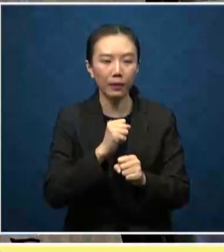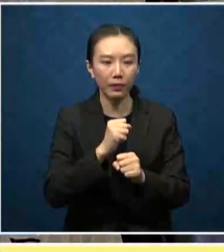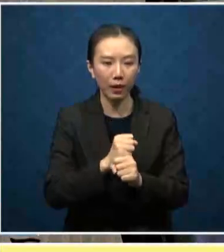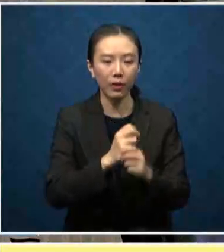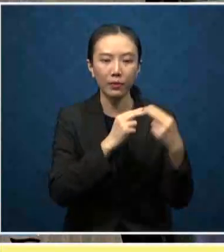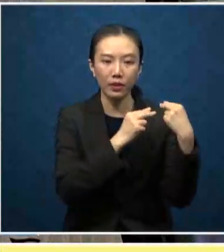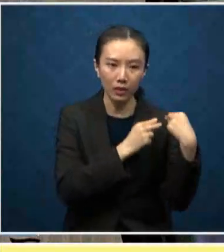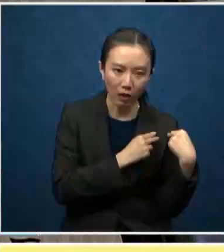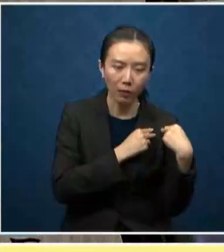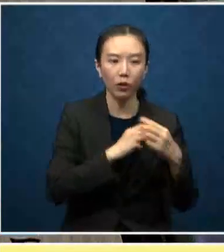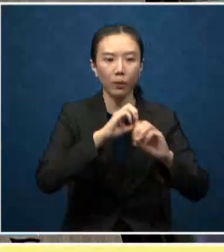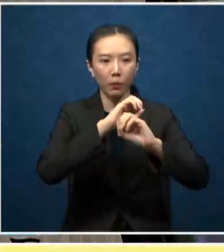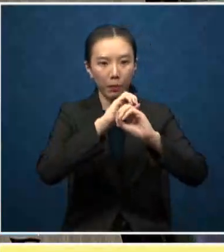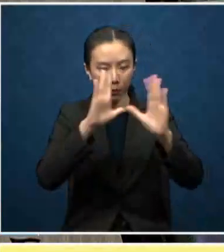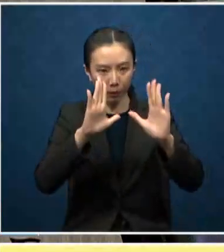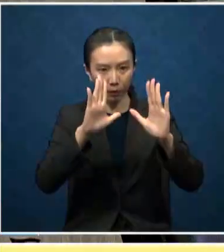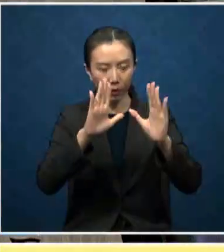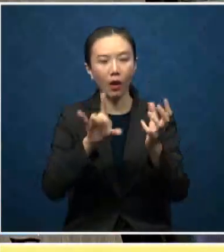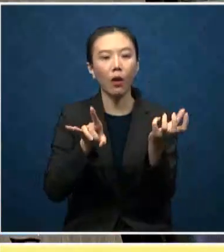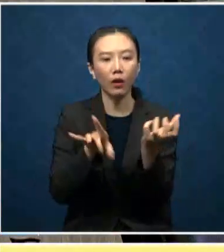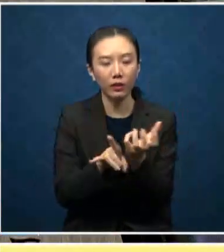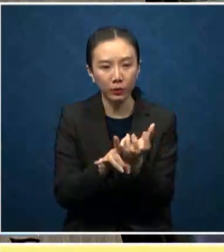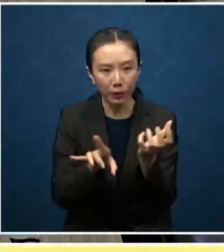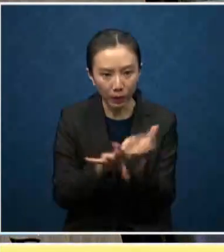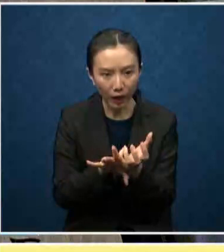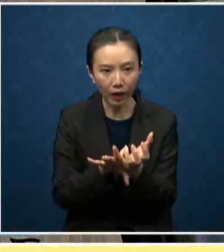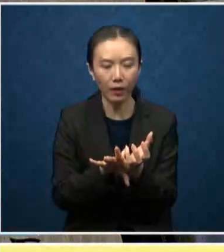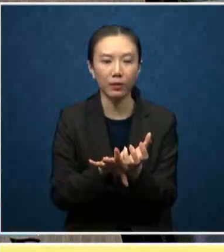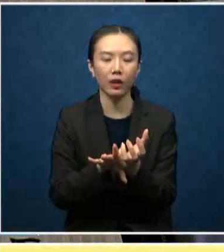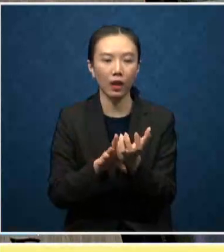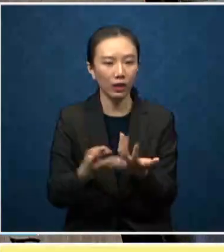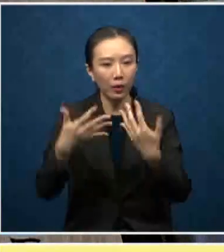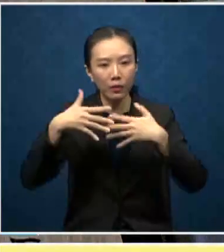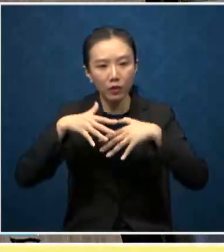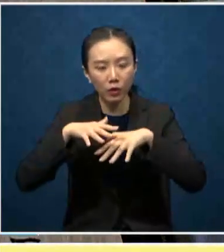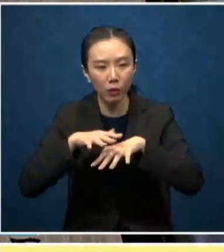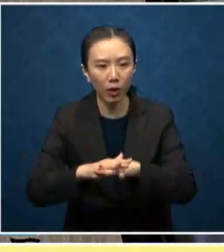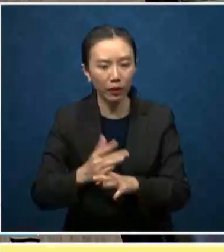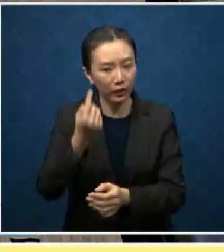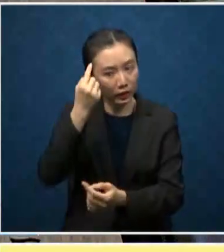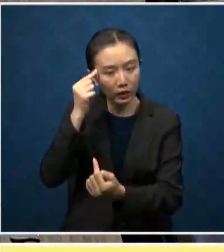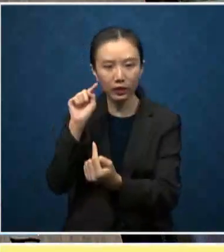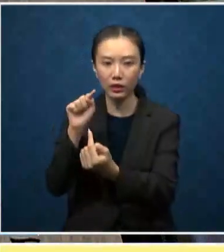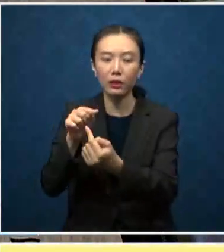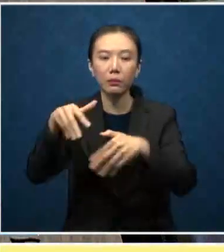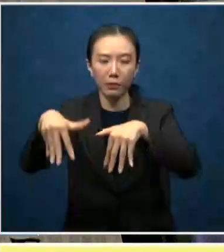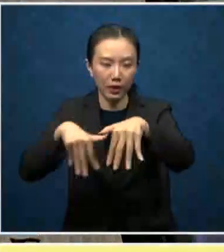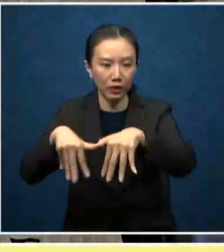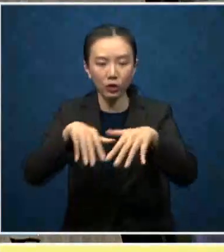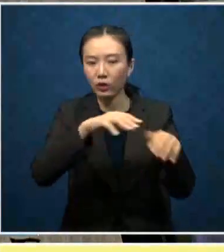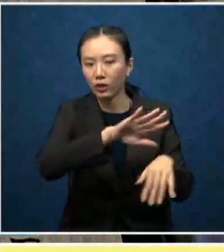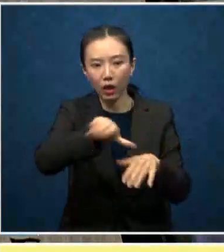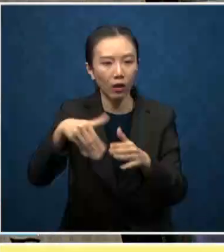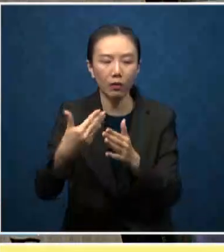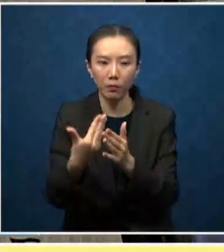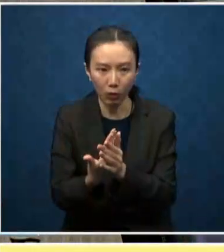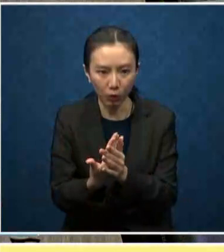หลักการตอบสนองหลักประสิทธิภาพและประสิทธิผลหลักการมีส่วนร่วมหรือการคำนึงถึงประชาชนทุกกลุ่ม